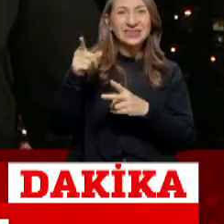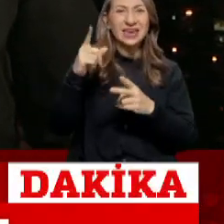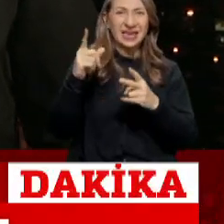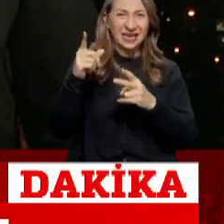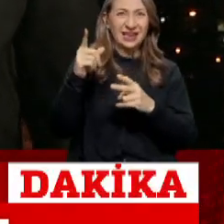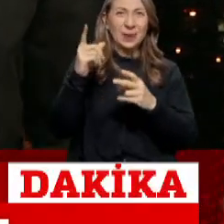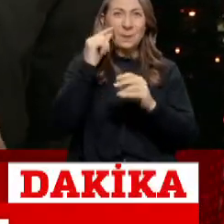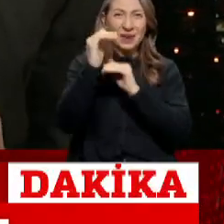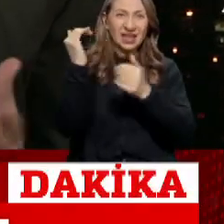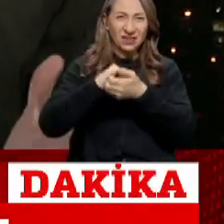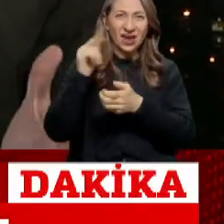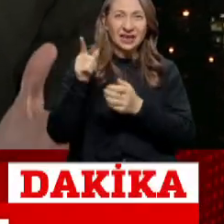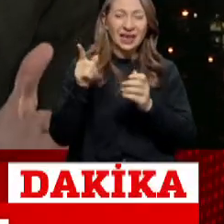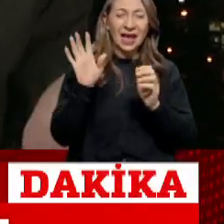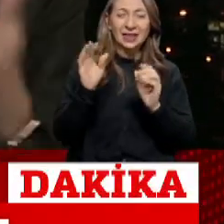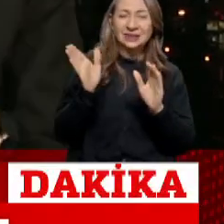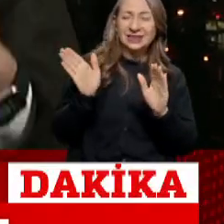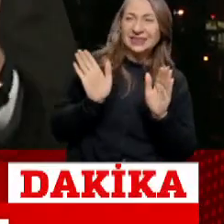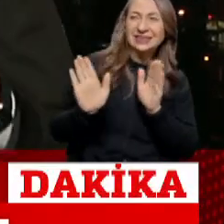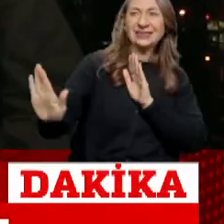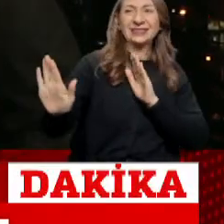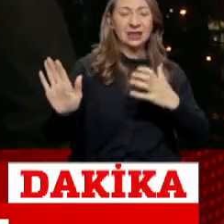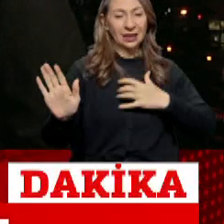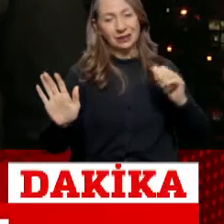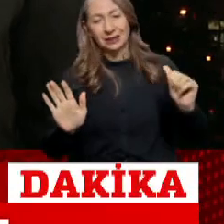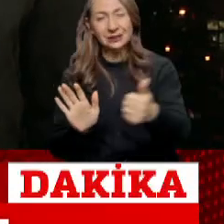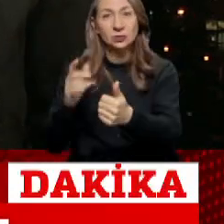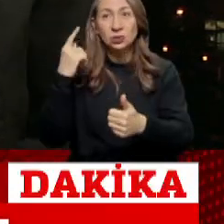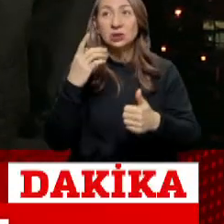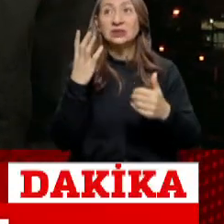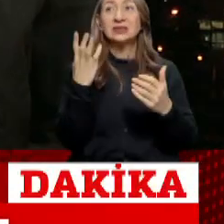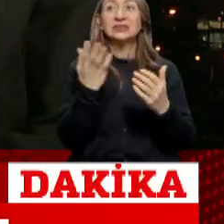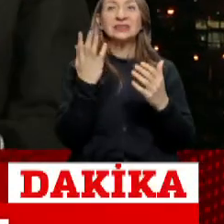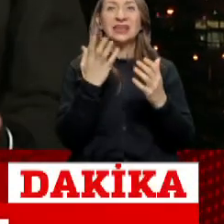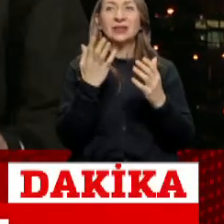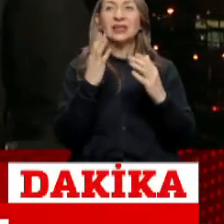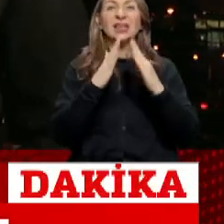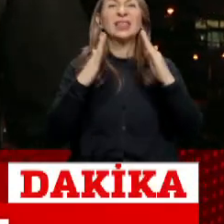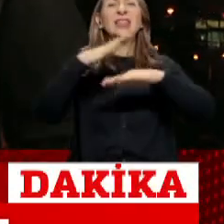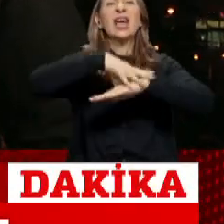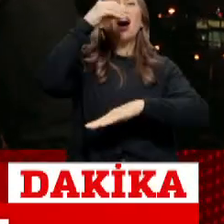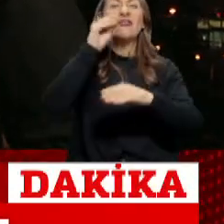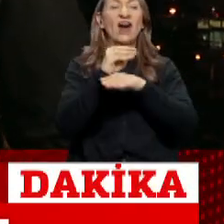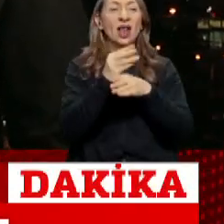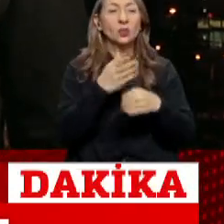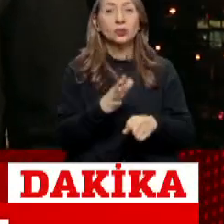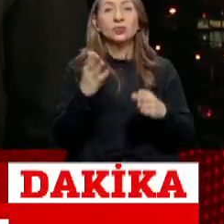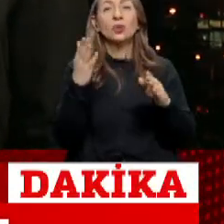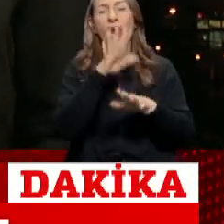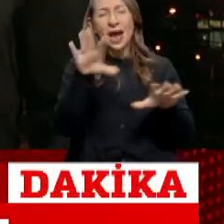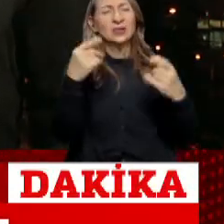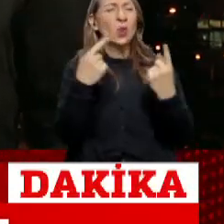hükümet programını gündemden çıkarmak ve o gündemi koymak daha fare doğurdu. Salonda da zaten herkes öyle söyledi.